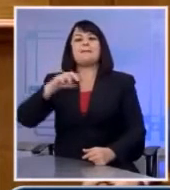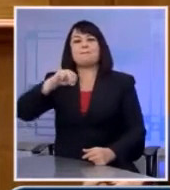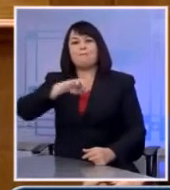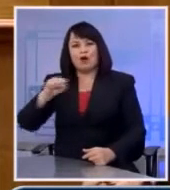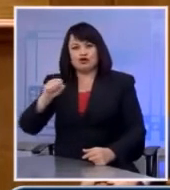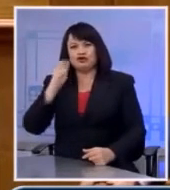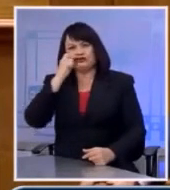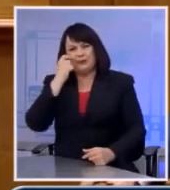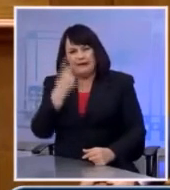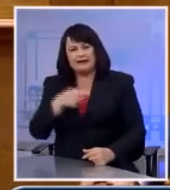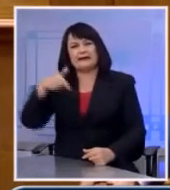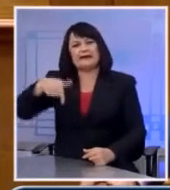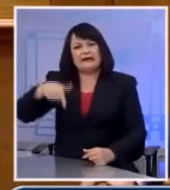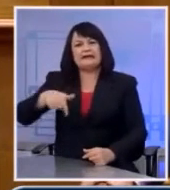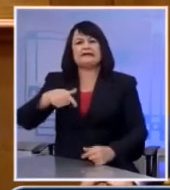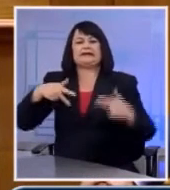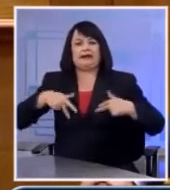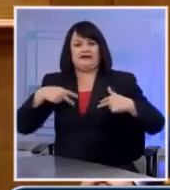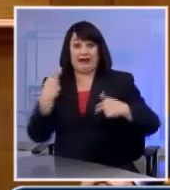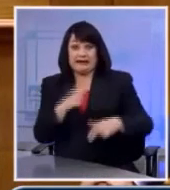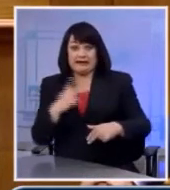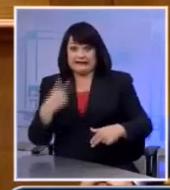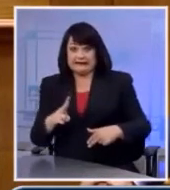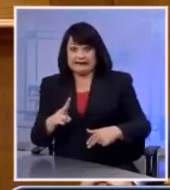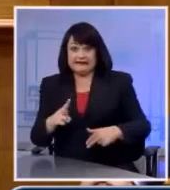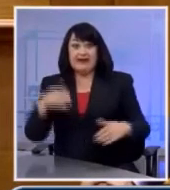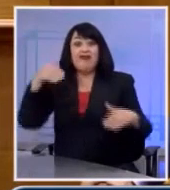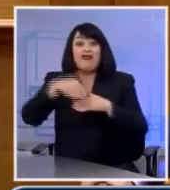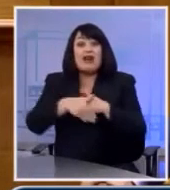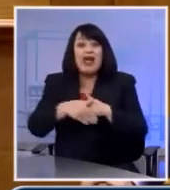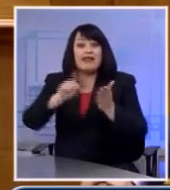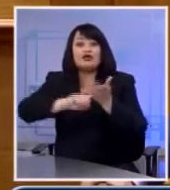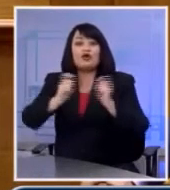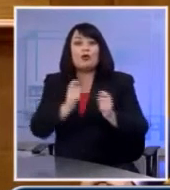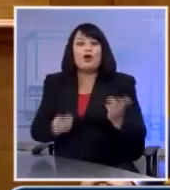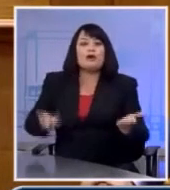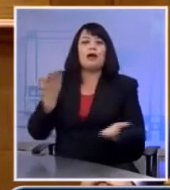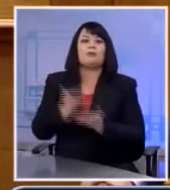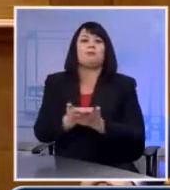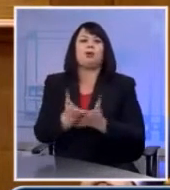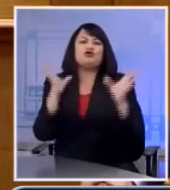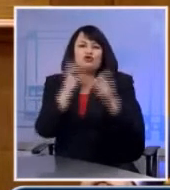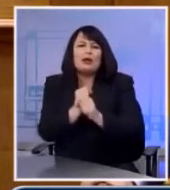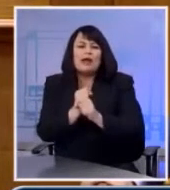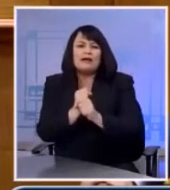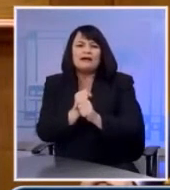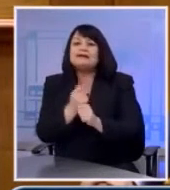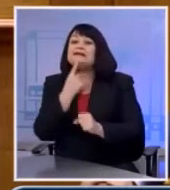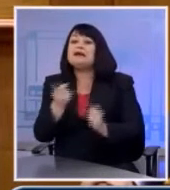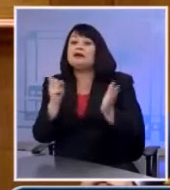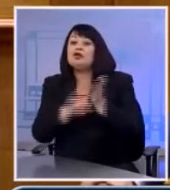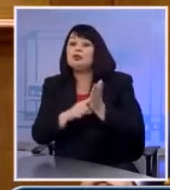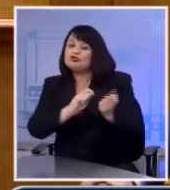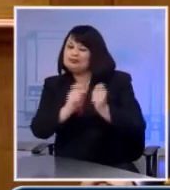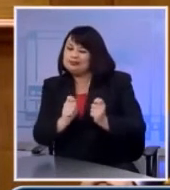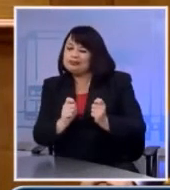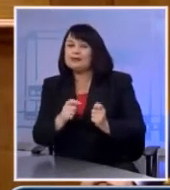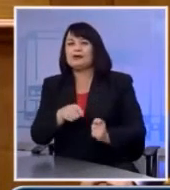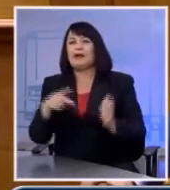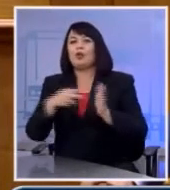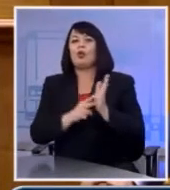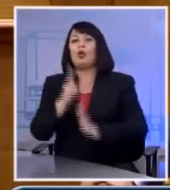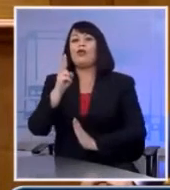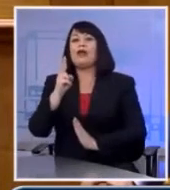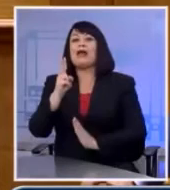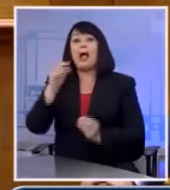Σιμίτη, του κ. Γιαννίτση, φέρατε νύχτα ως συνήθως μια τροπολογία. Και τι έλεγε αυτή η τροπολογία το 2012,